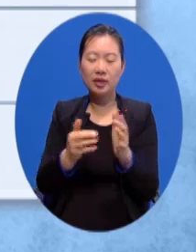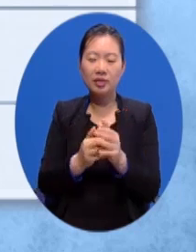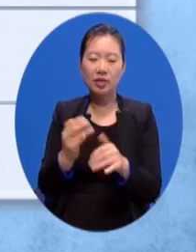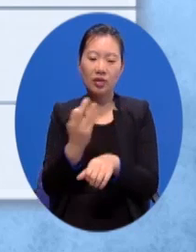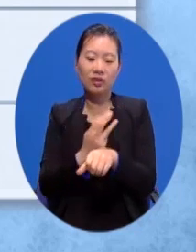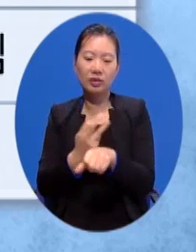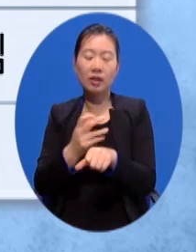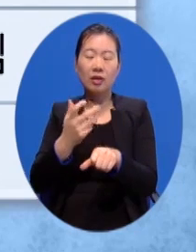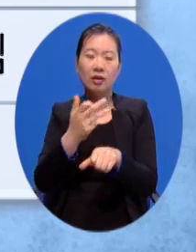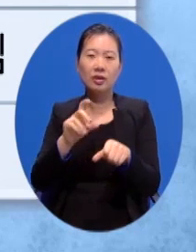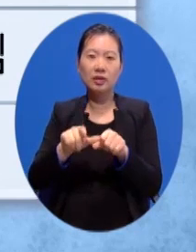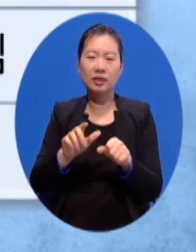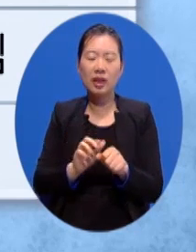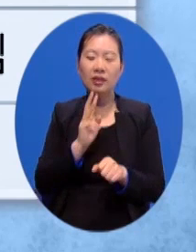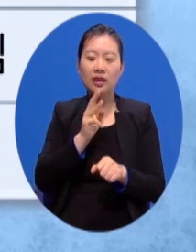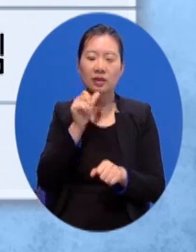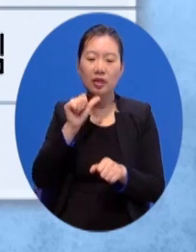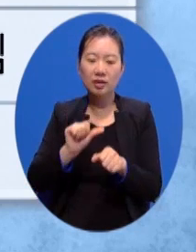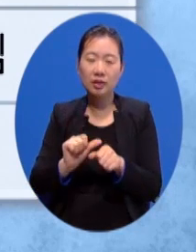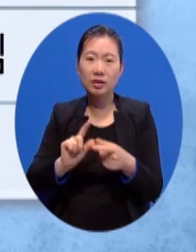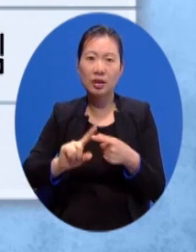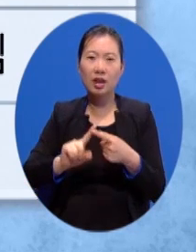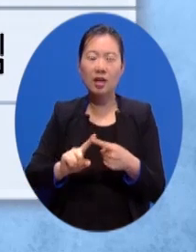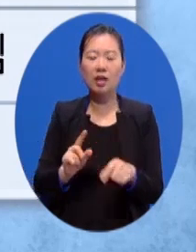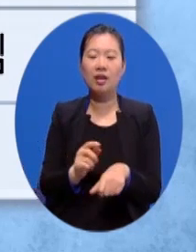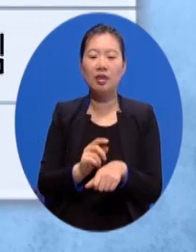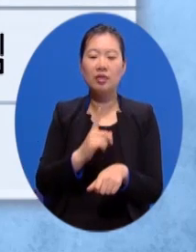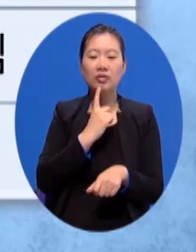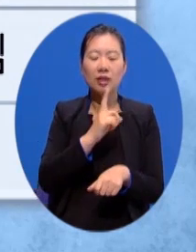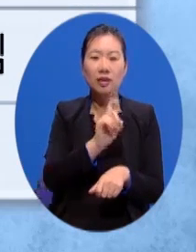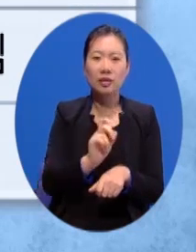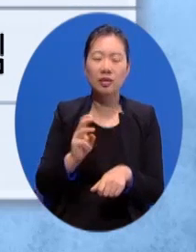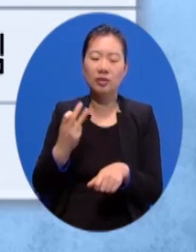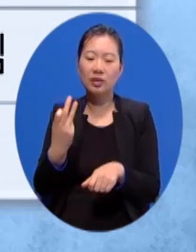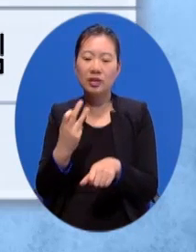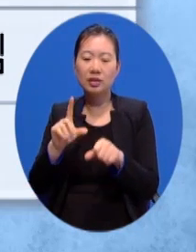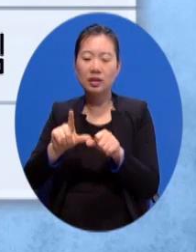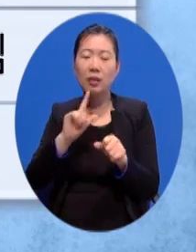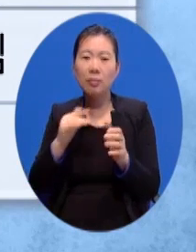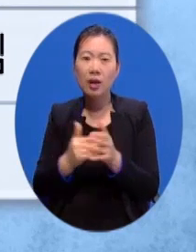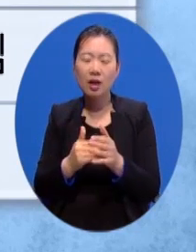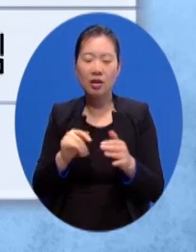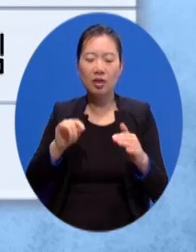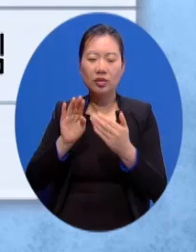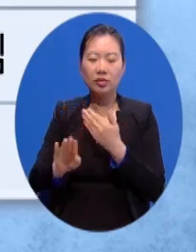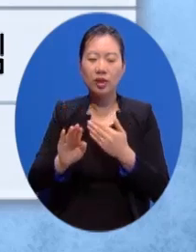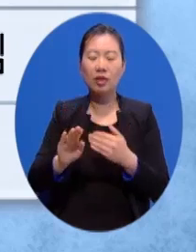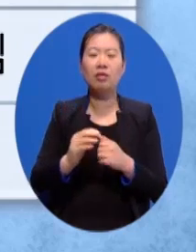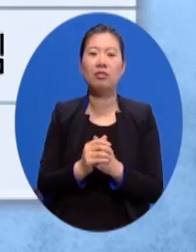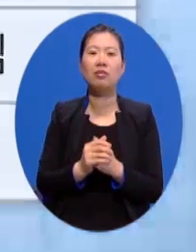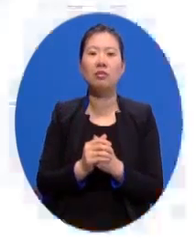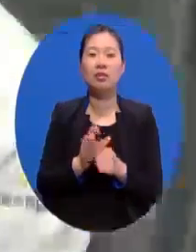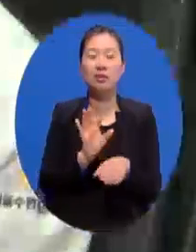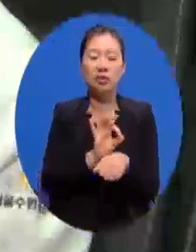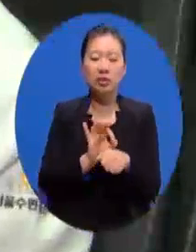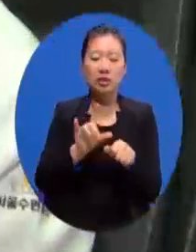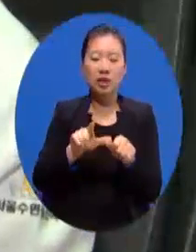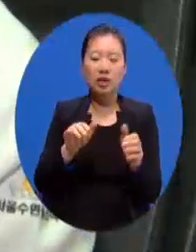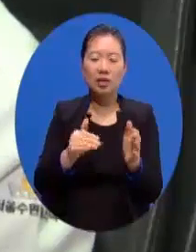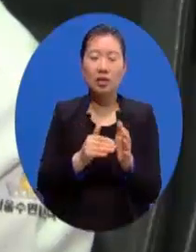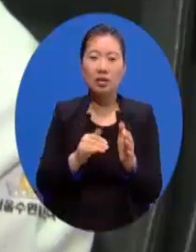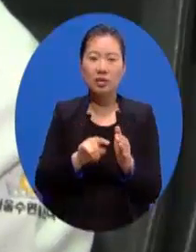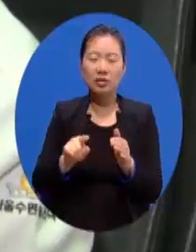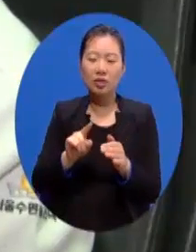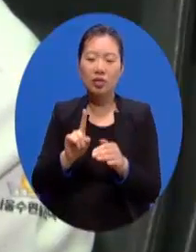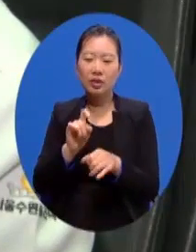18시간, 3살에서 5살은 11시간에서 13시간, 그 이후는 10시간에서 11시간입니다. 그러니까 제일